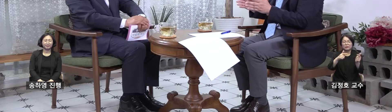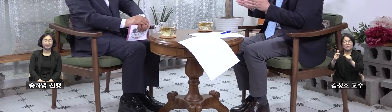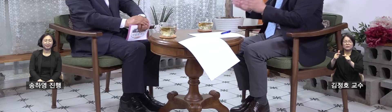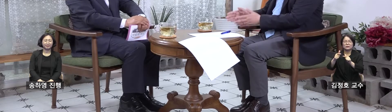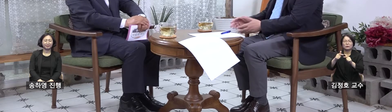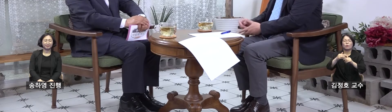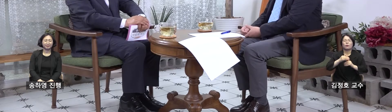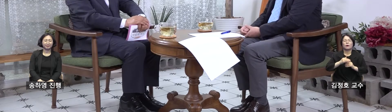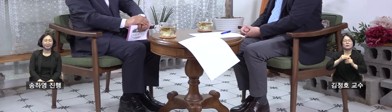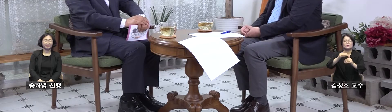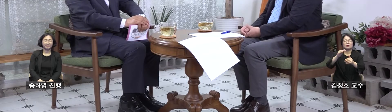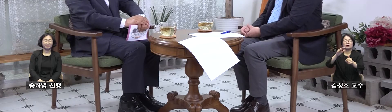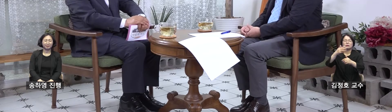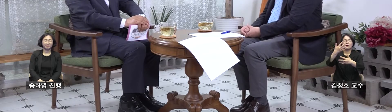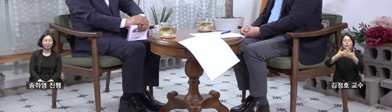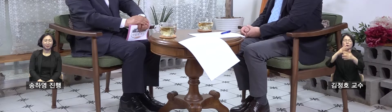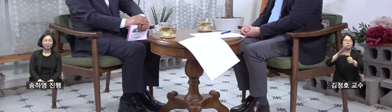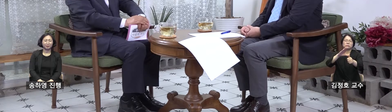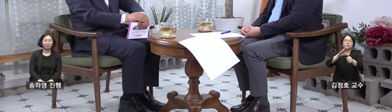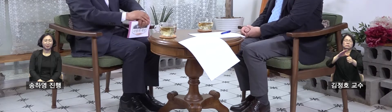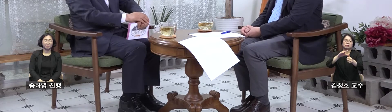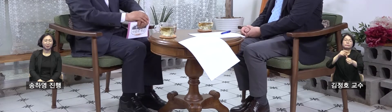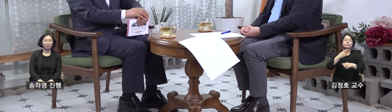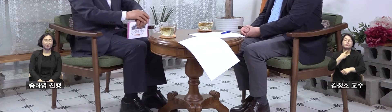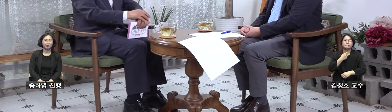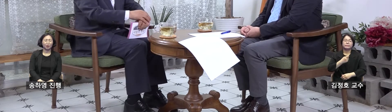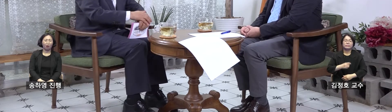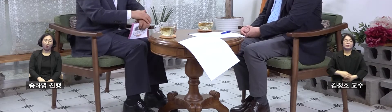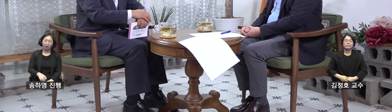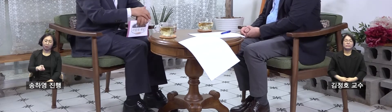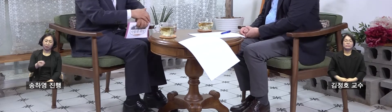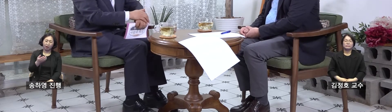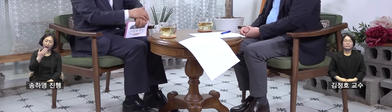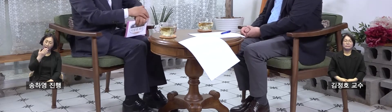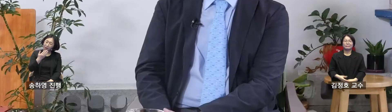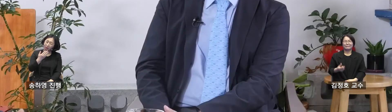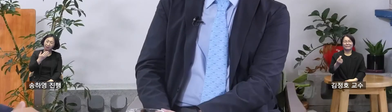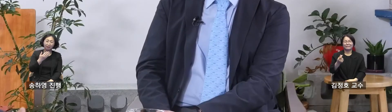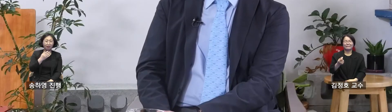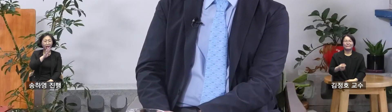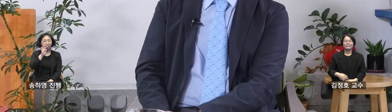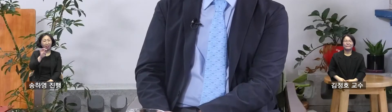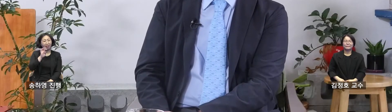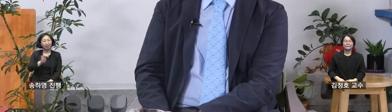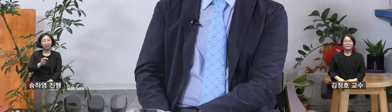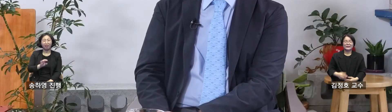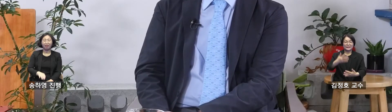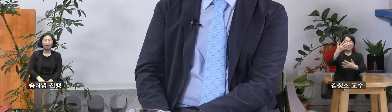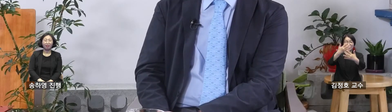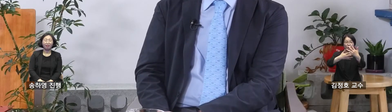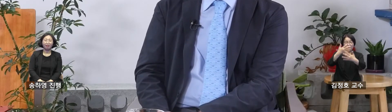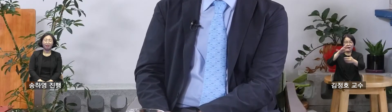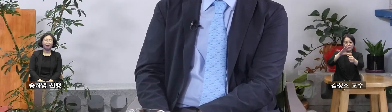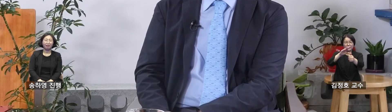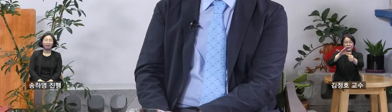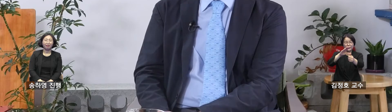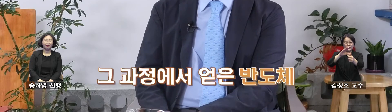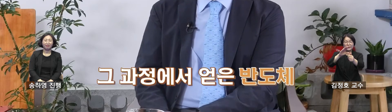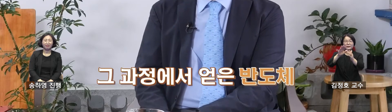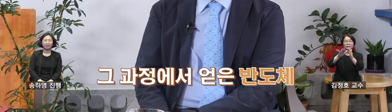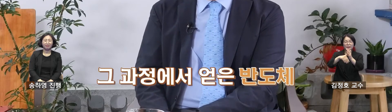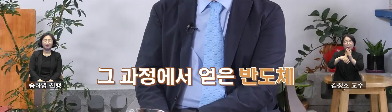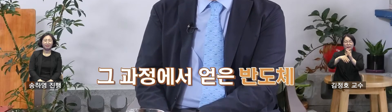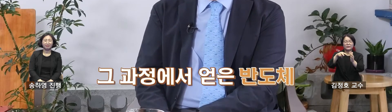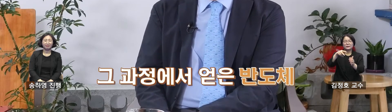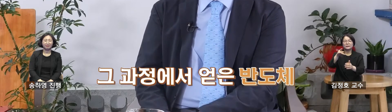과정을 다 영화로 찍었어요. 예, 네, 그런데 가능한 거 예, 했죠. 그런데 그 영화를 찍는 과정에서